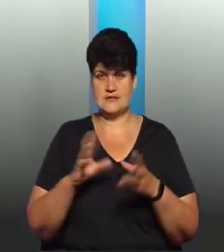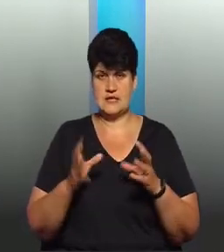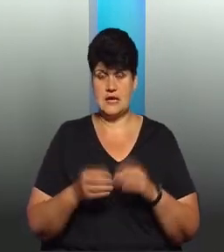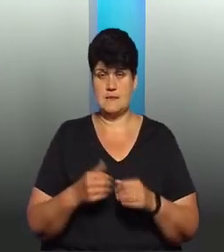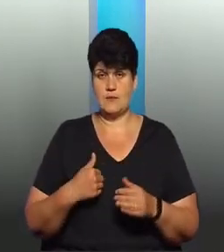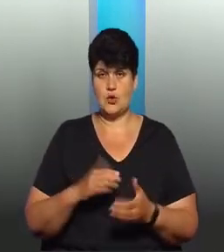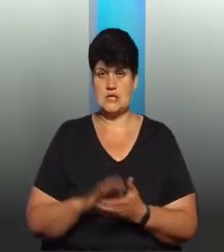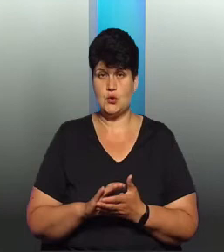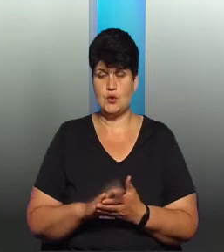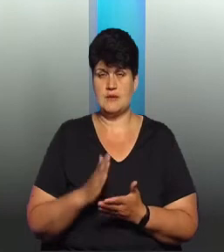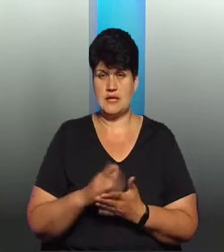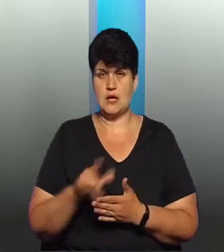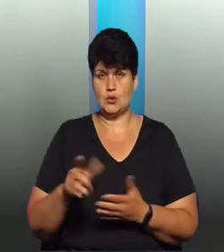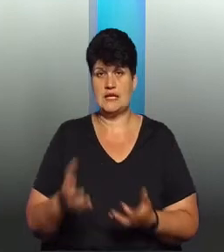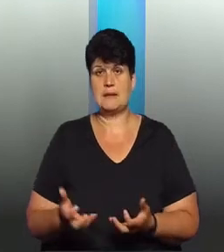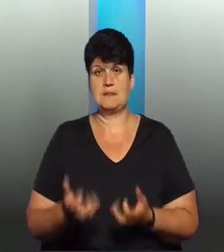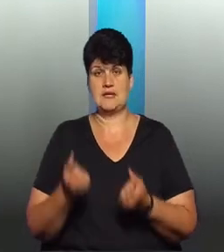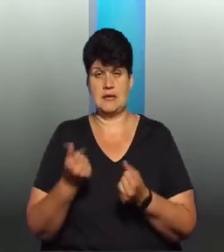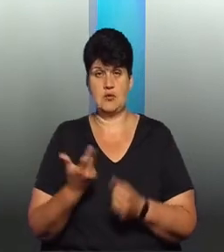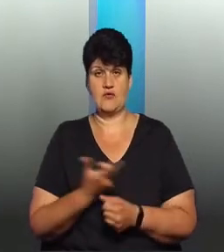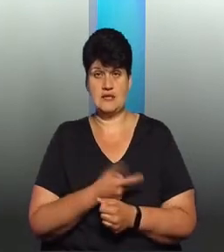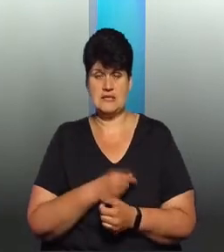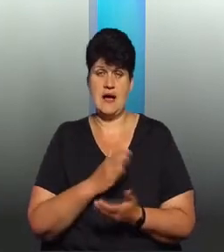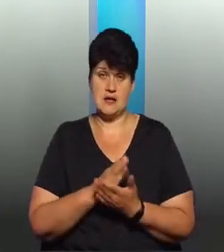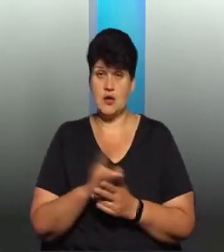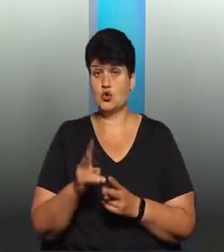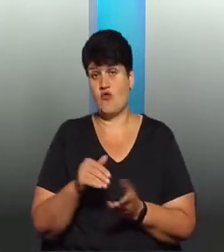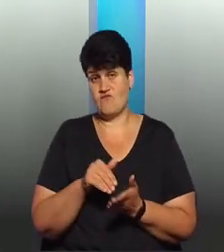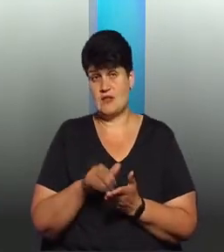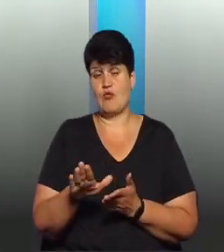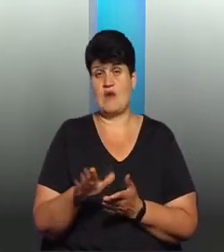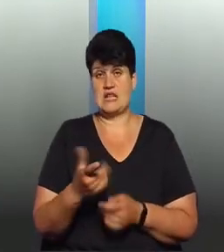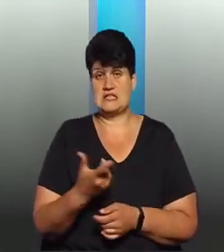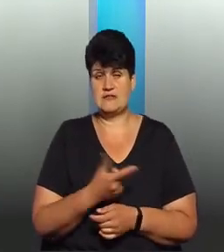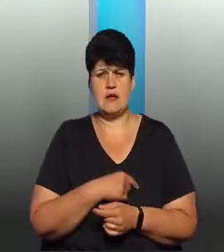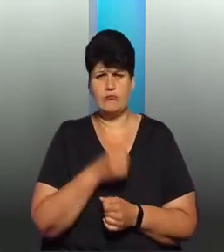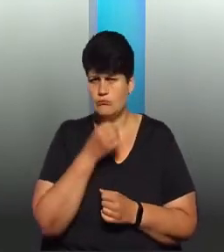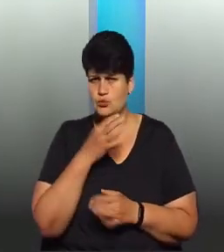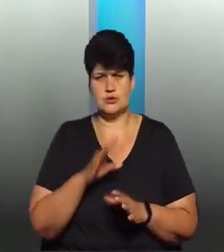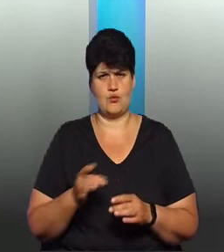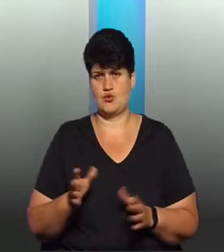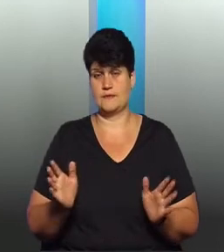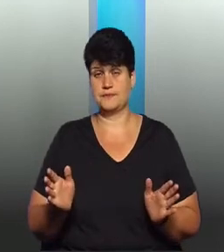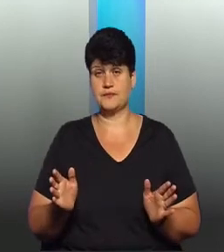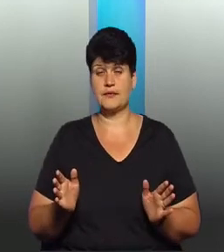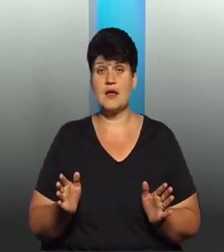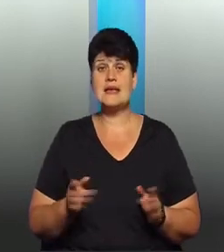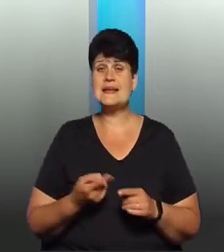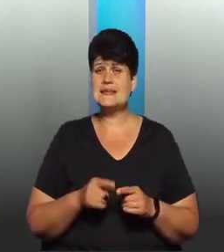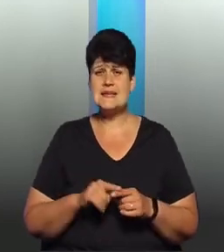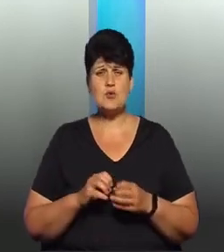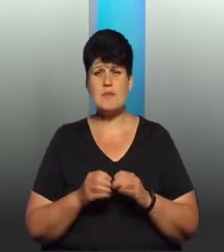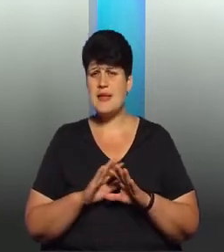підтримують вакцинацію, є дехто, хто відмовляється вакцинуватися у будь-якому разі. І тут проблема не лише суто медична чи якась